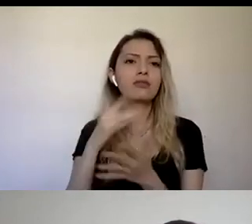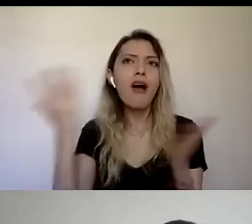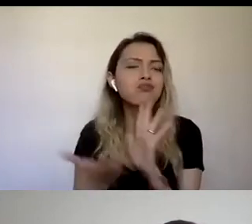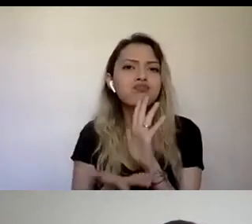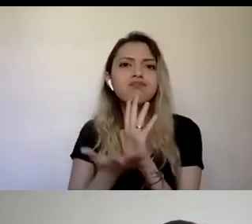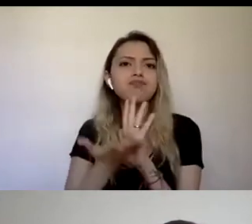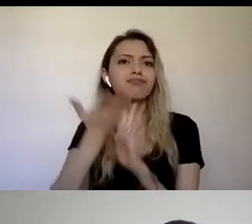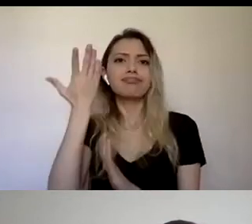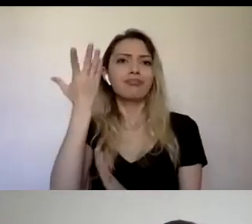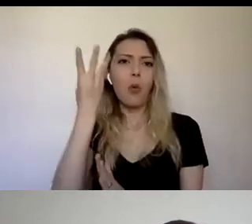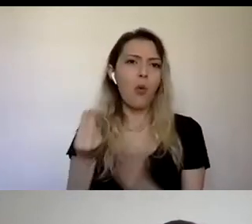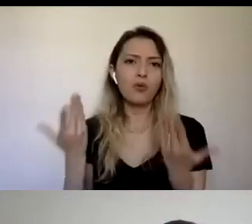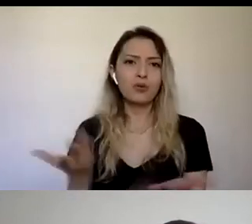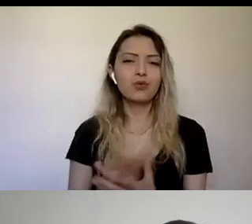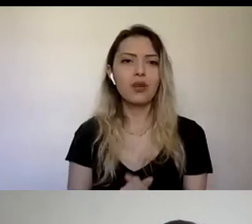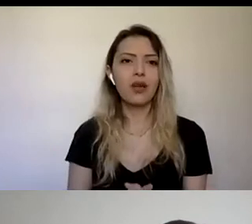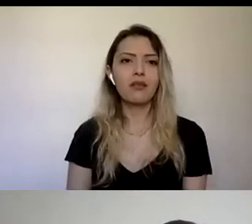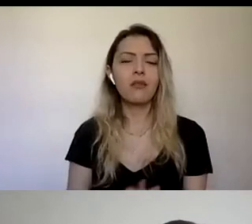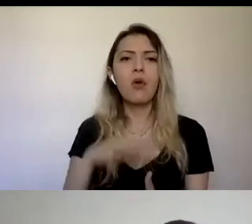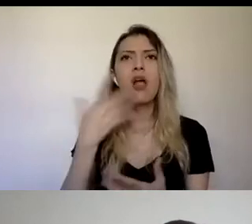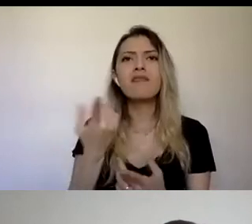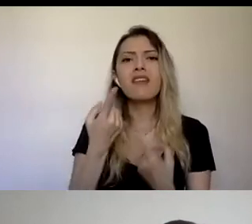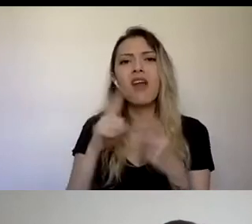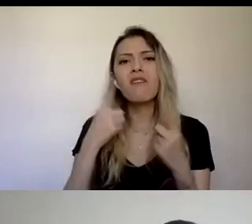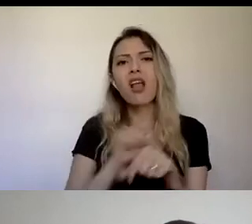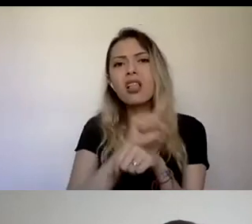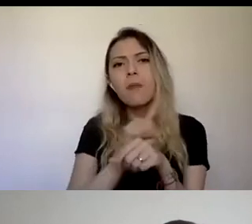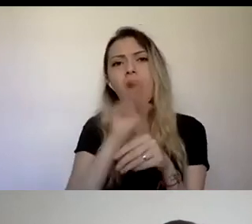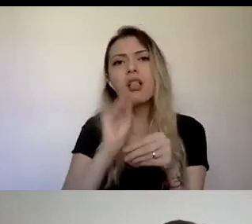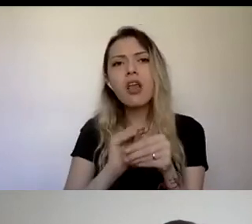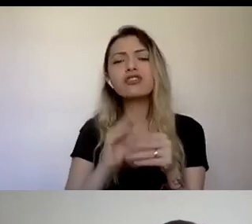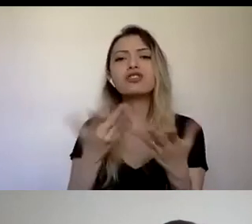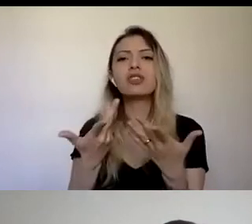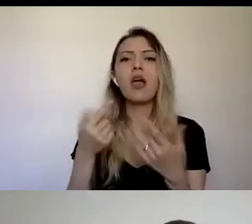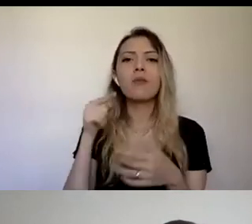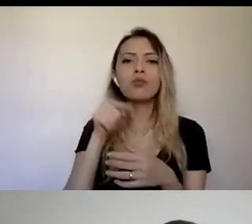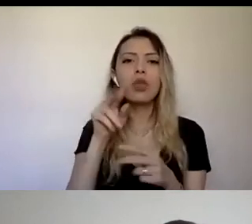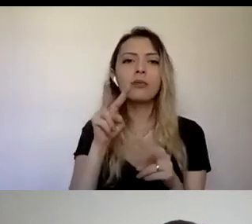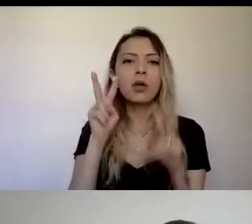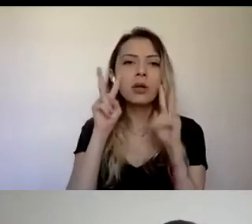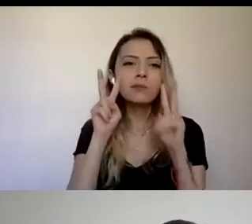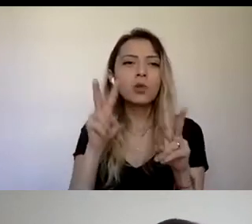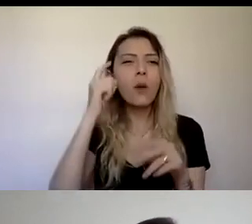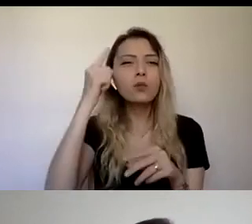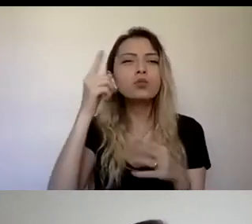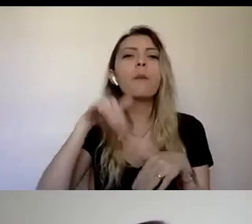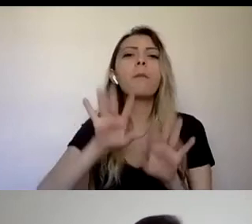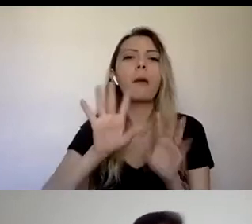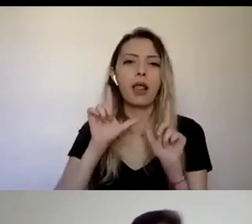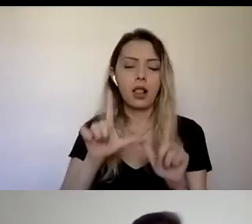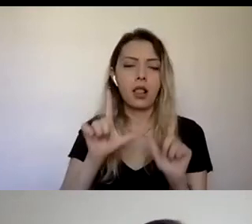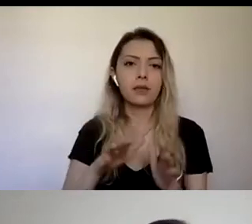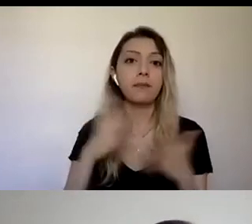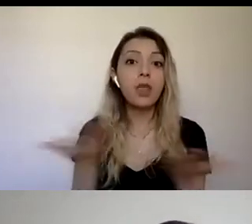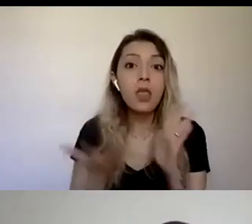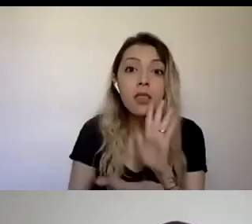hani böyle dönemsel şeylerin esiri olmadan ya da bunları çok fazla düşünmeden nasıl daha